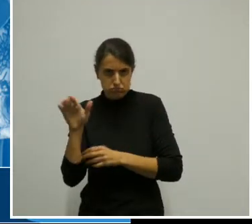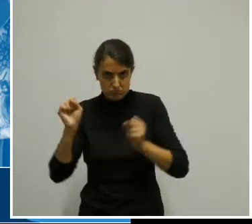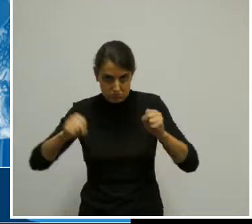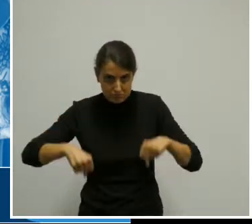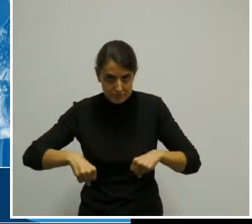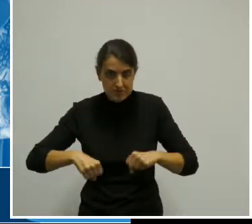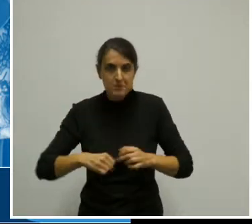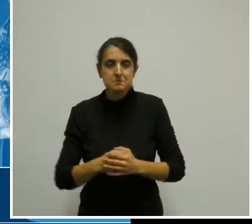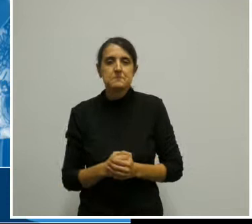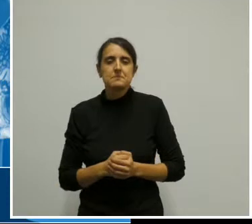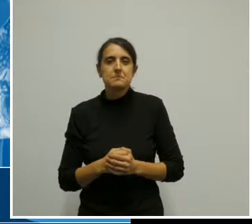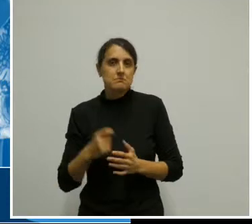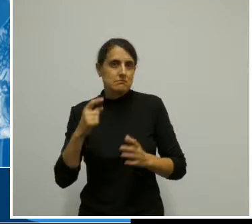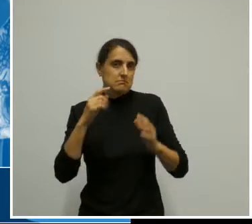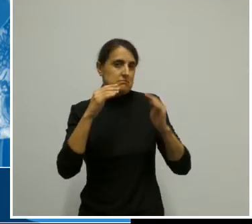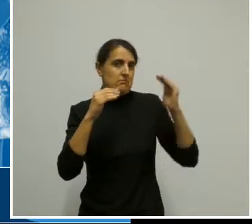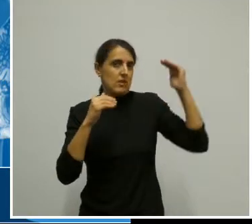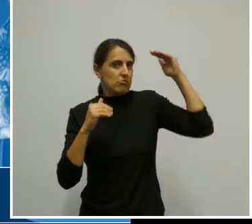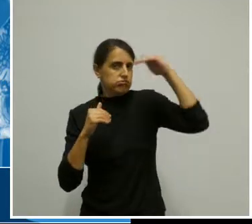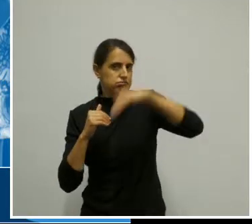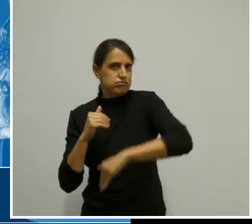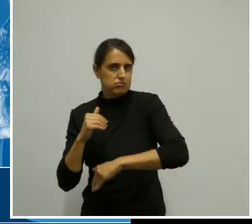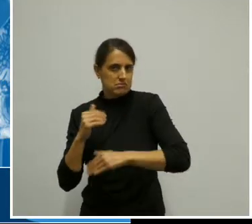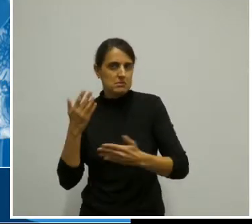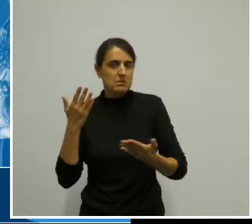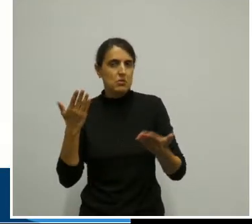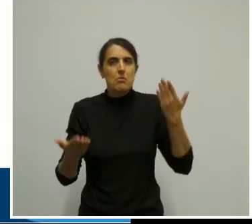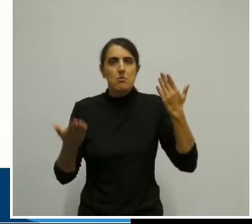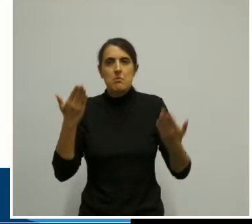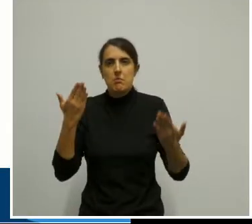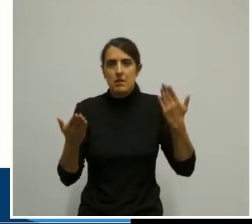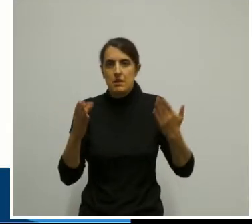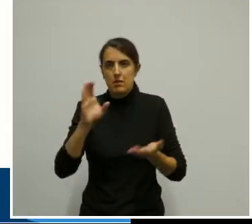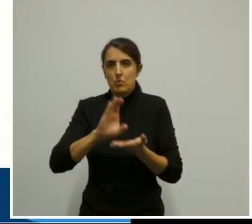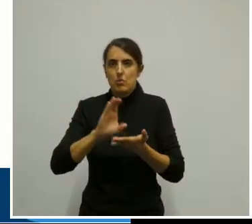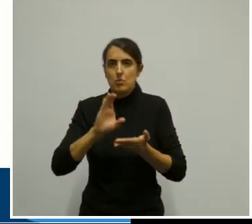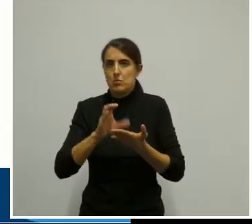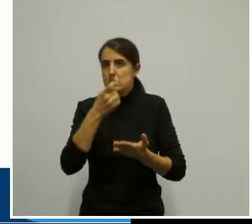D'acord? O sigui que és una davallada important respecte al curs passat.